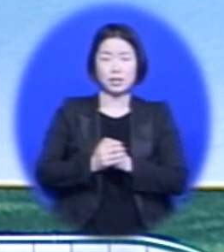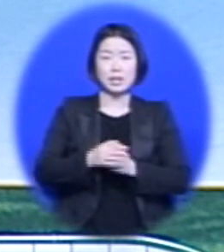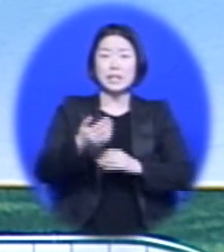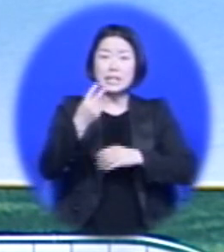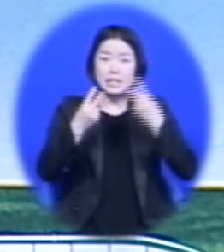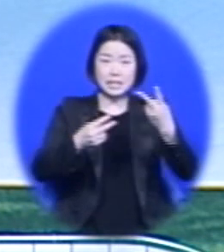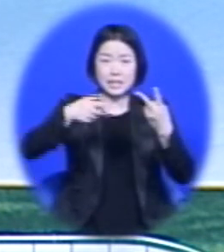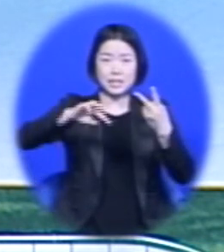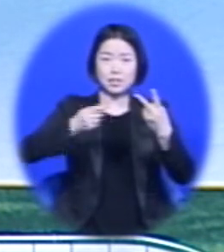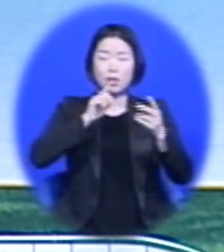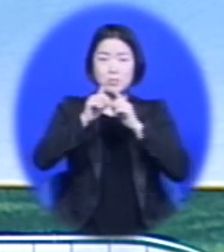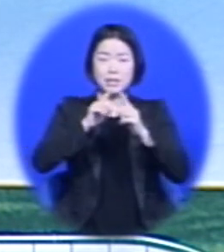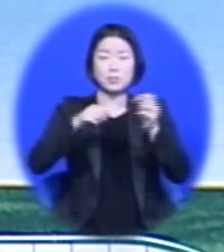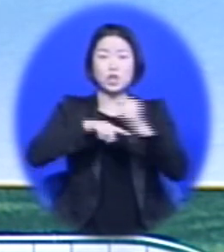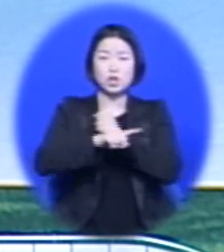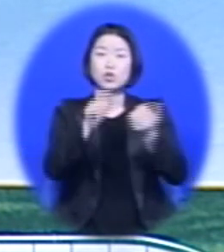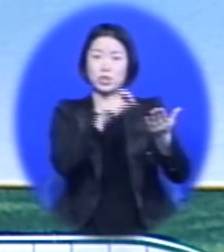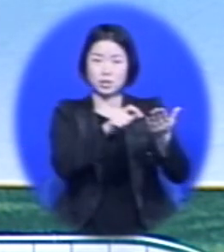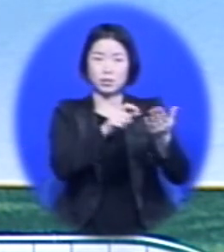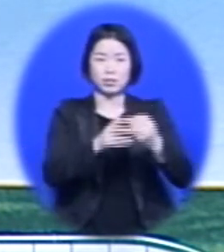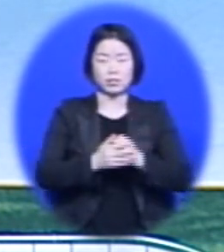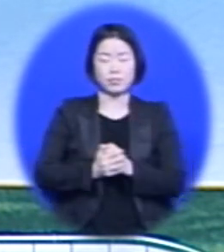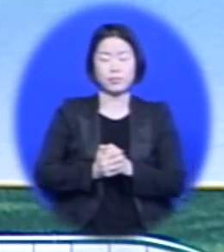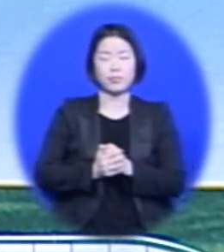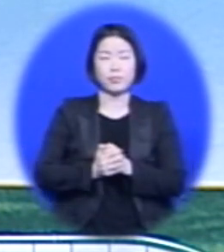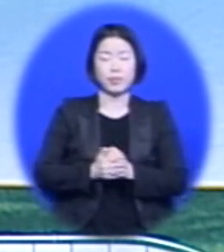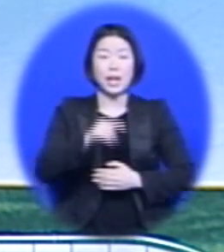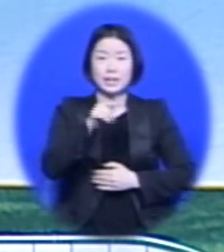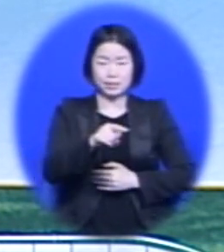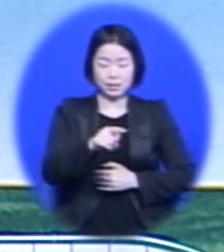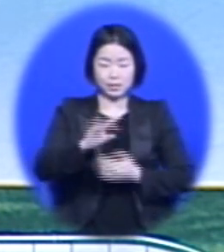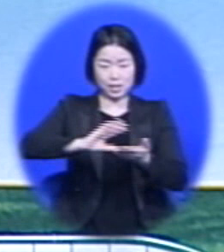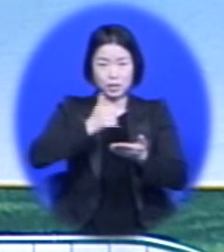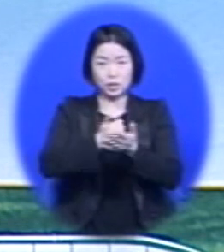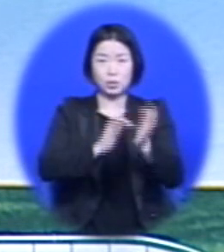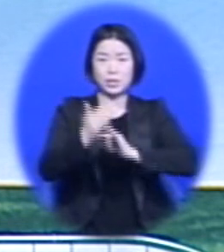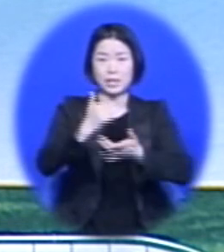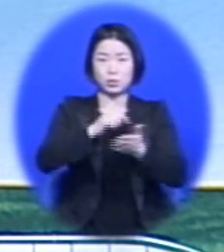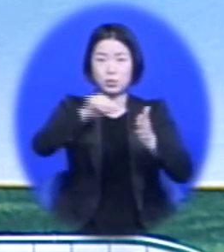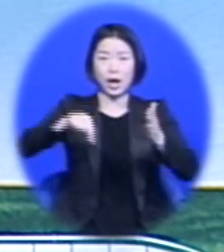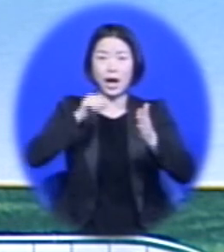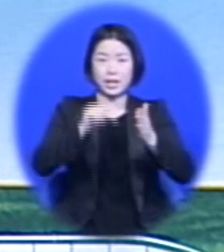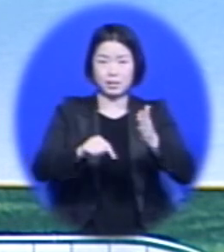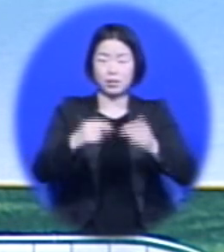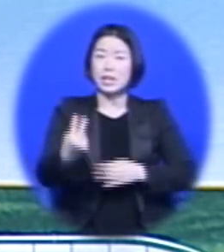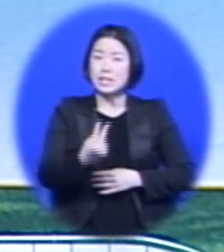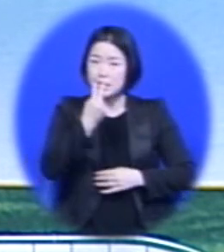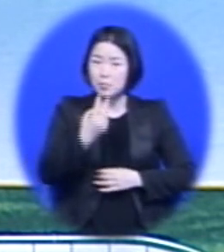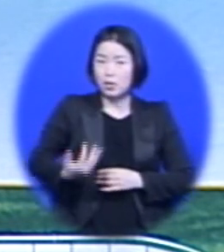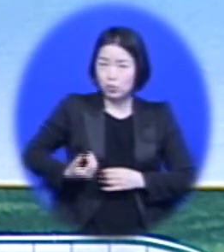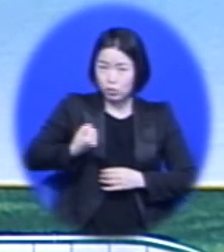2절 말씀에 그 이유를 말씀하고 있습니다. 그것은 그리스도 예수 안에서 생명을 누리게